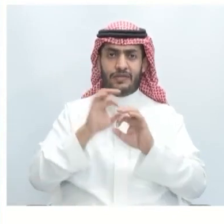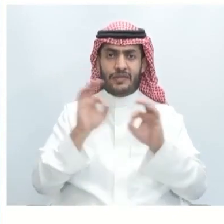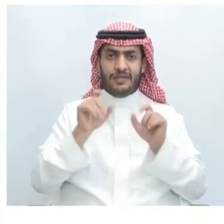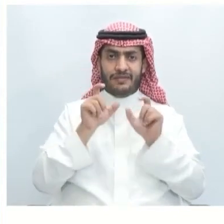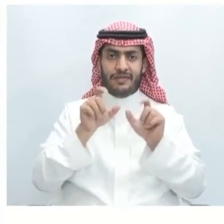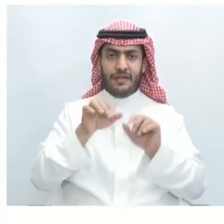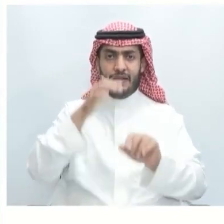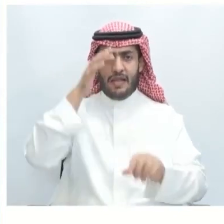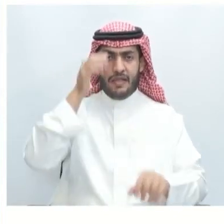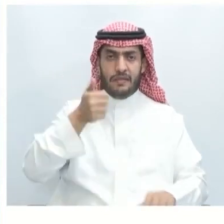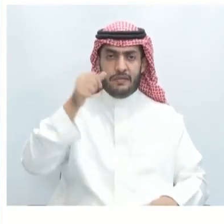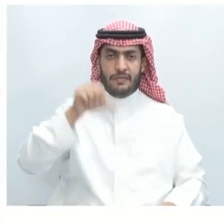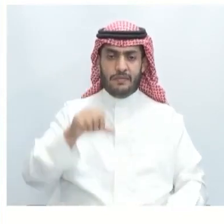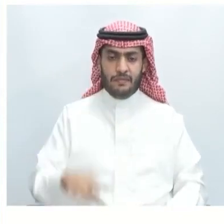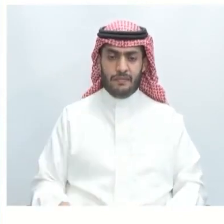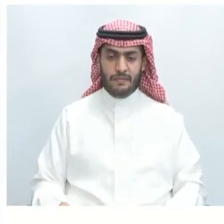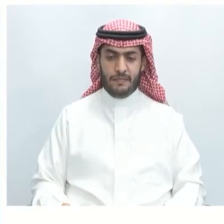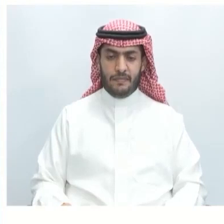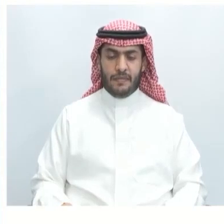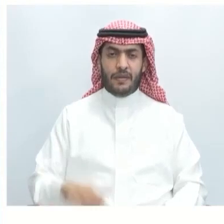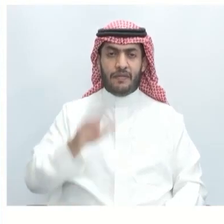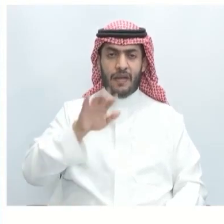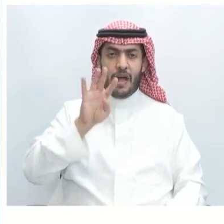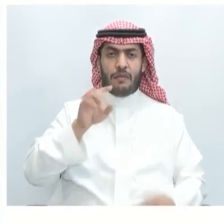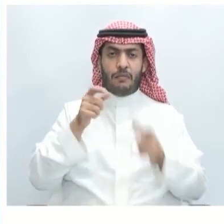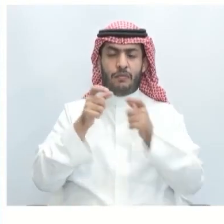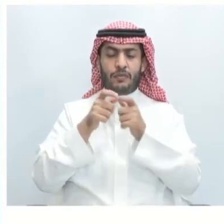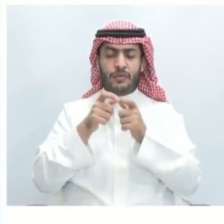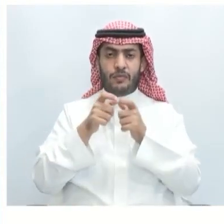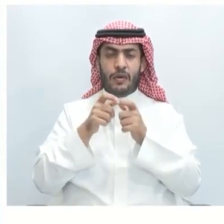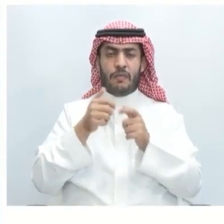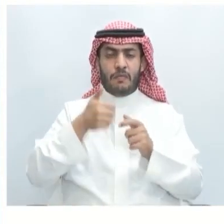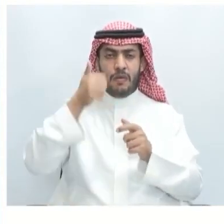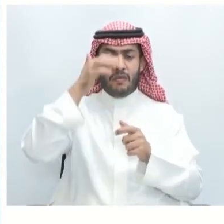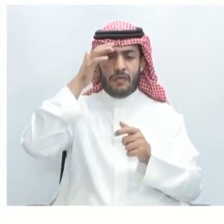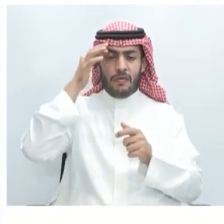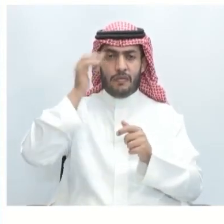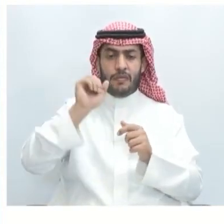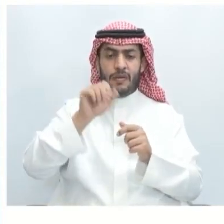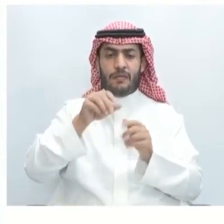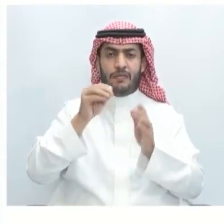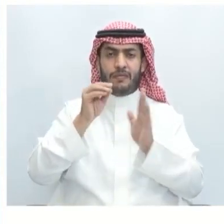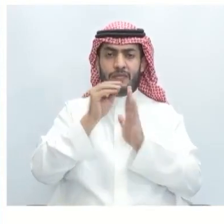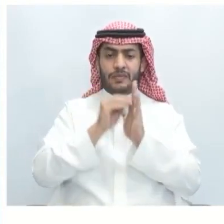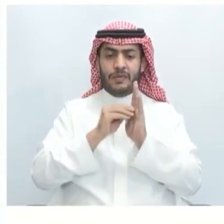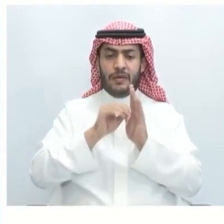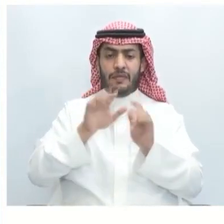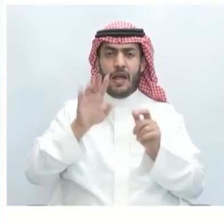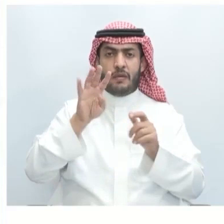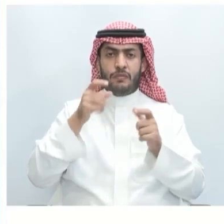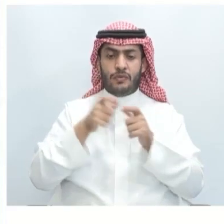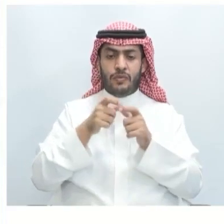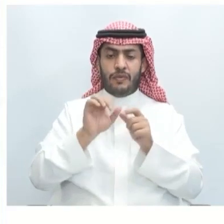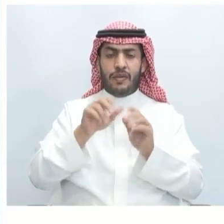لكل الاحتمالات هناك اربع مجموعات ممكنه لقيم المدخلات اذا لدينا اربع مجموعات